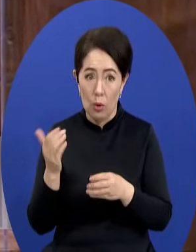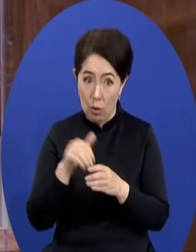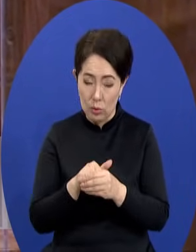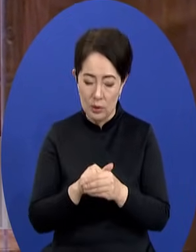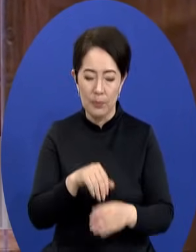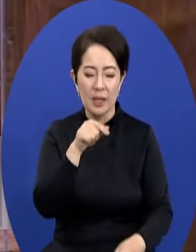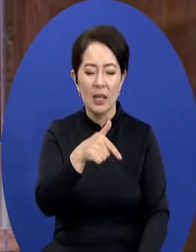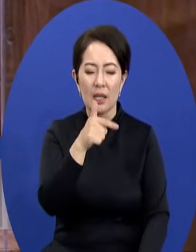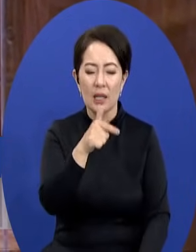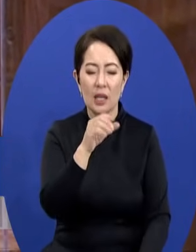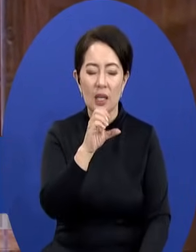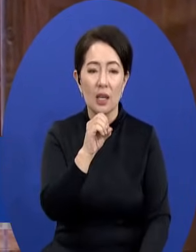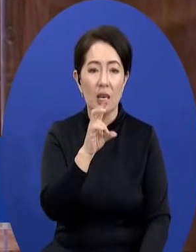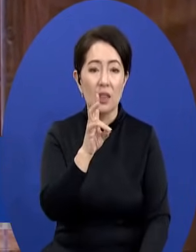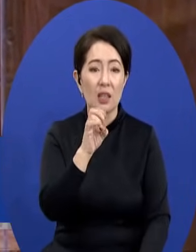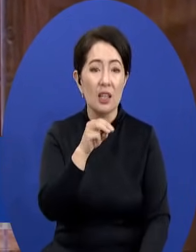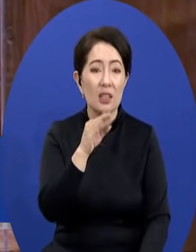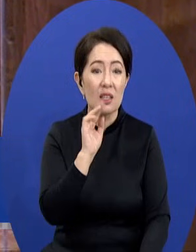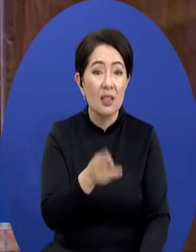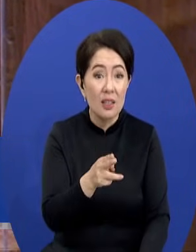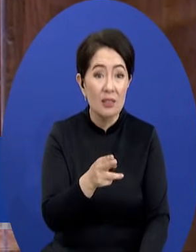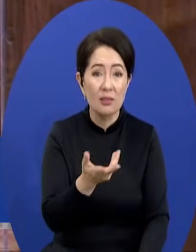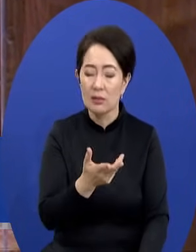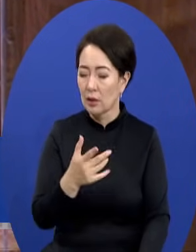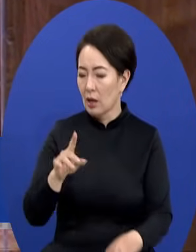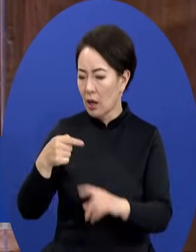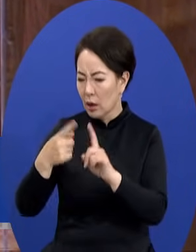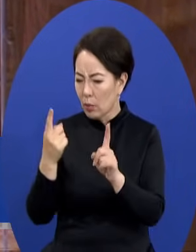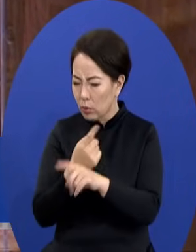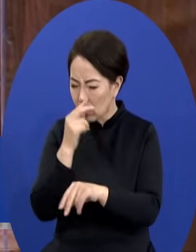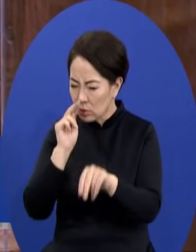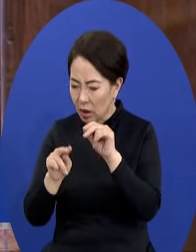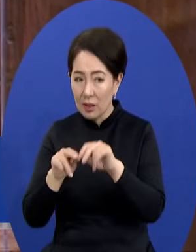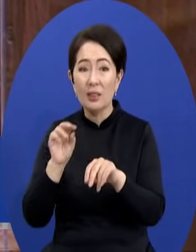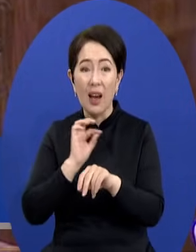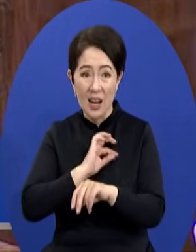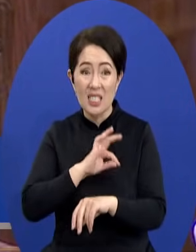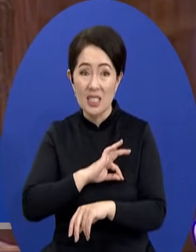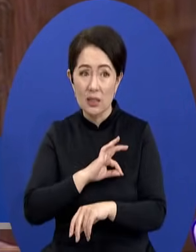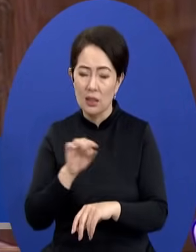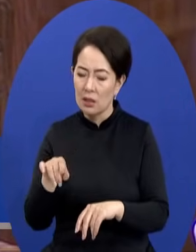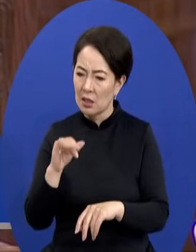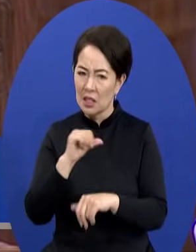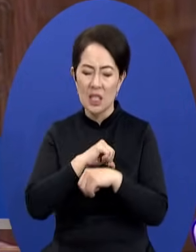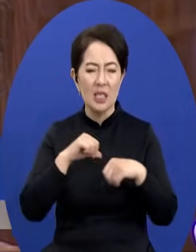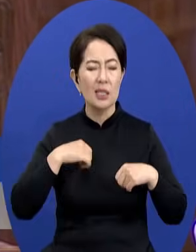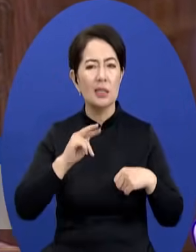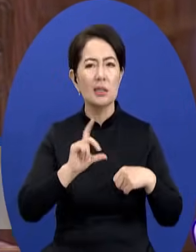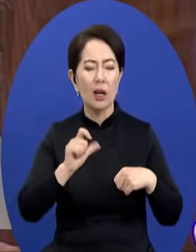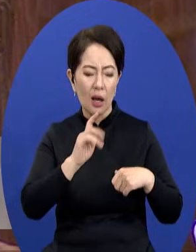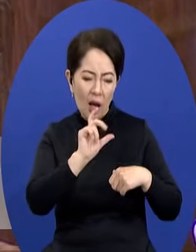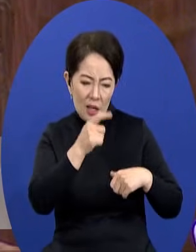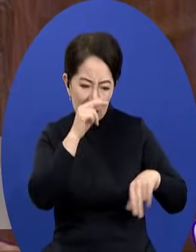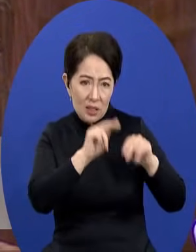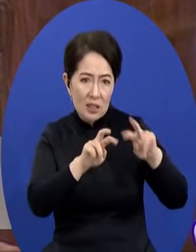иргэн захиргааны хэргийг одоо хэрэг маргааныг хянан шийдвэрлэхэд бол ашиглана гэж заасан байгаа даа. 11-ийн 4 дээр. Иргэн захиргааны хэргийг хянан